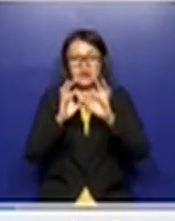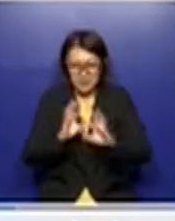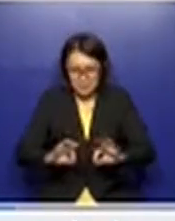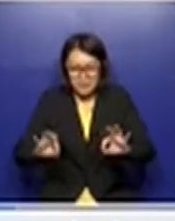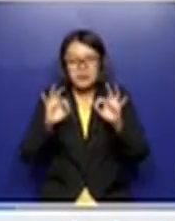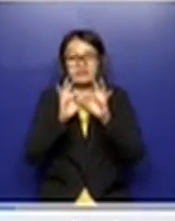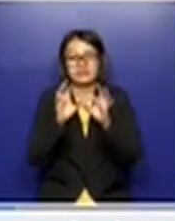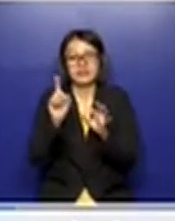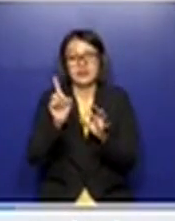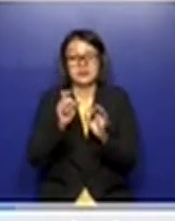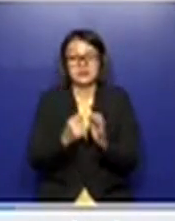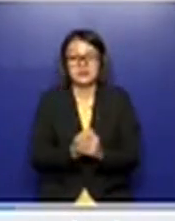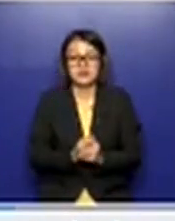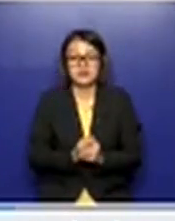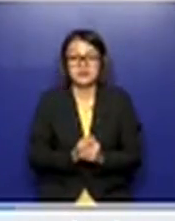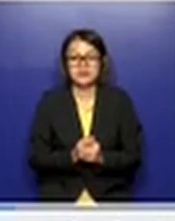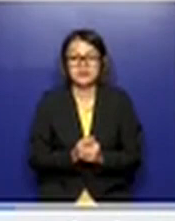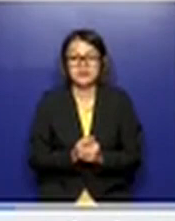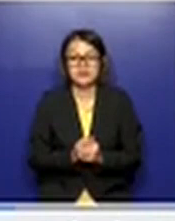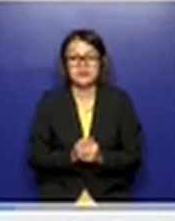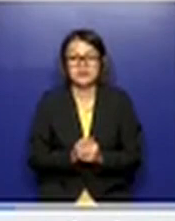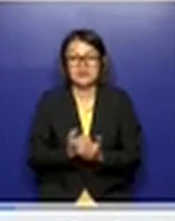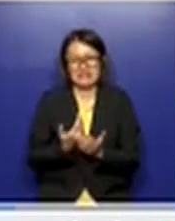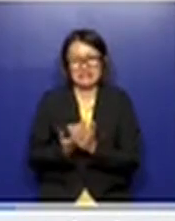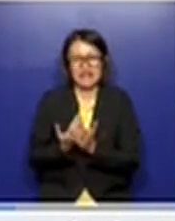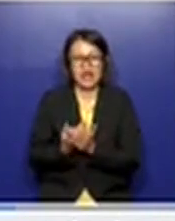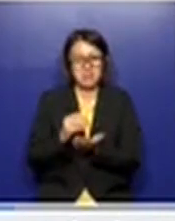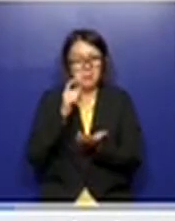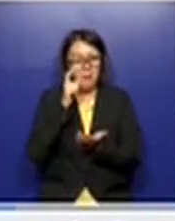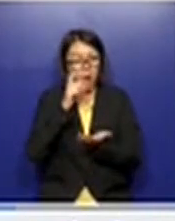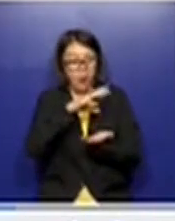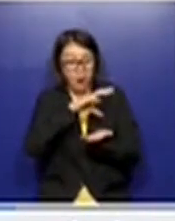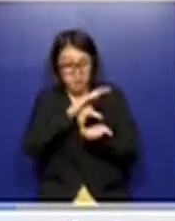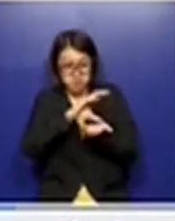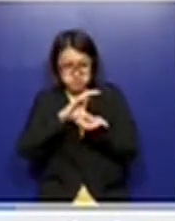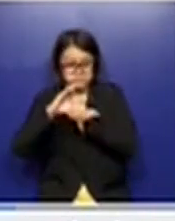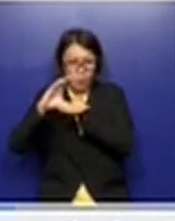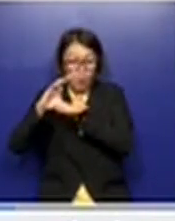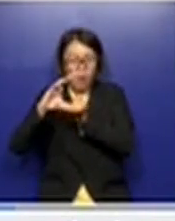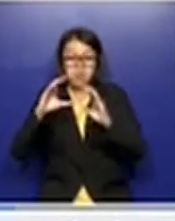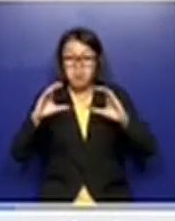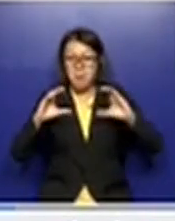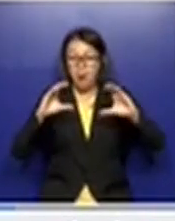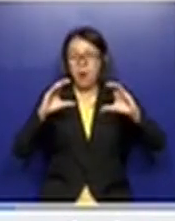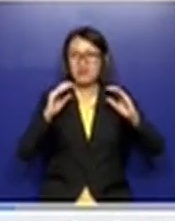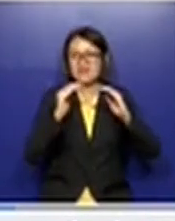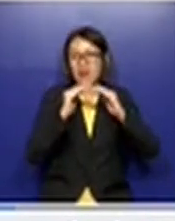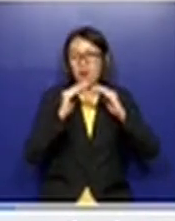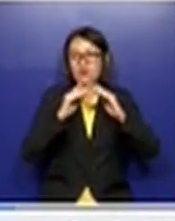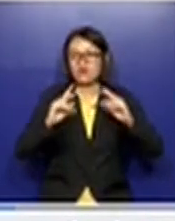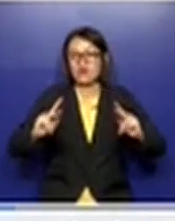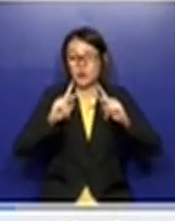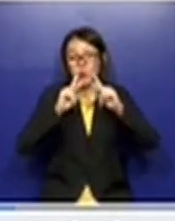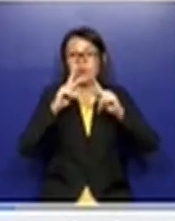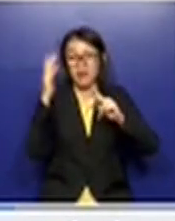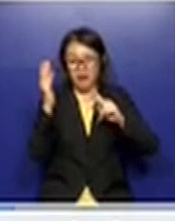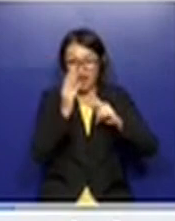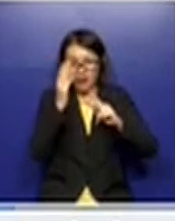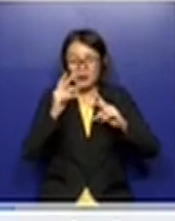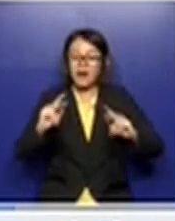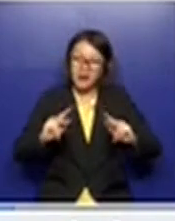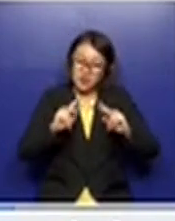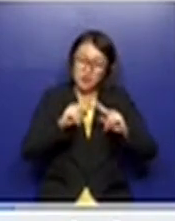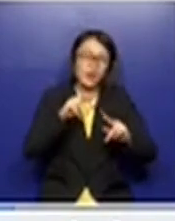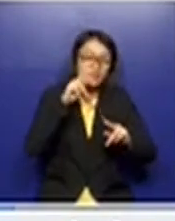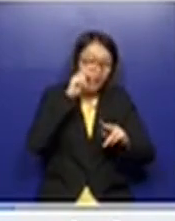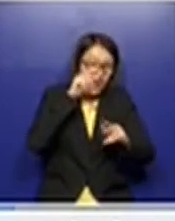นแม้ว่าท่านใช้เงินเท่ากระทรวงพลังงานแม้ว่าท่านใช้เงินเท่ากับกระทรวงทรัพยากรน้ำบาดา